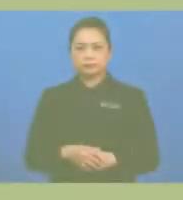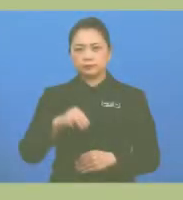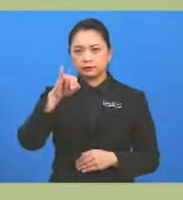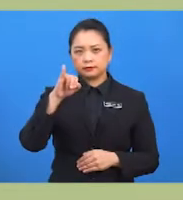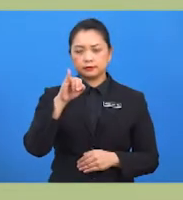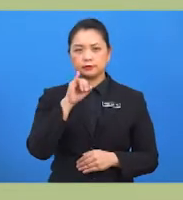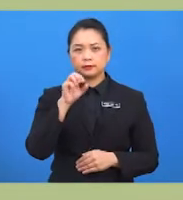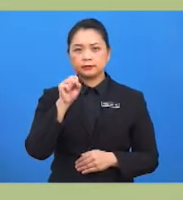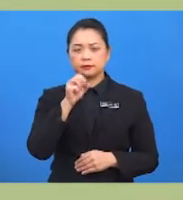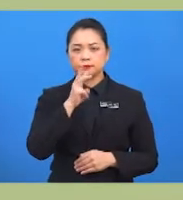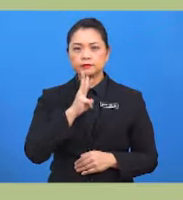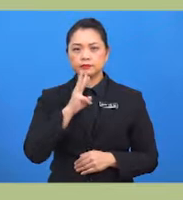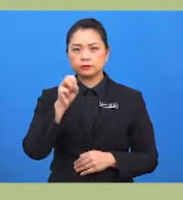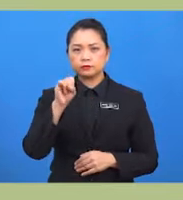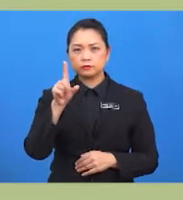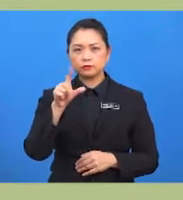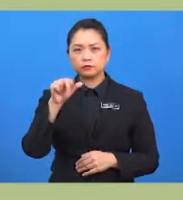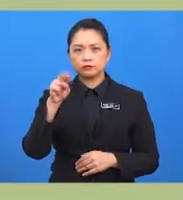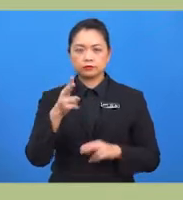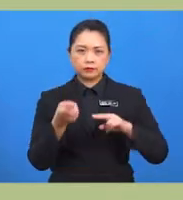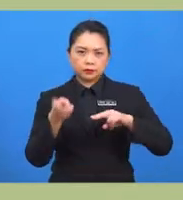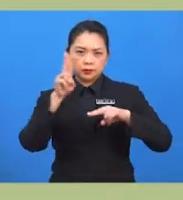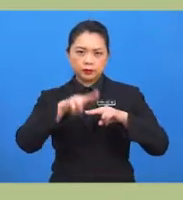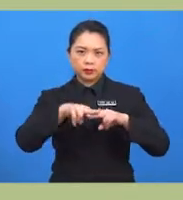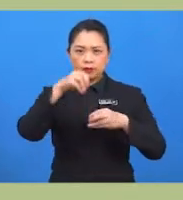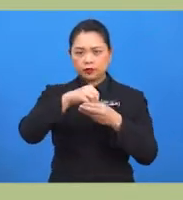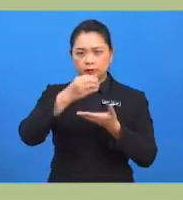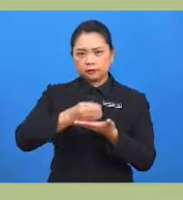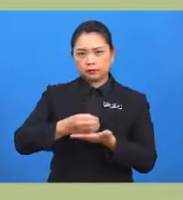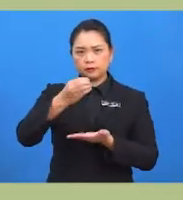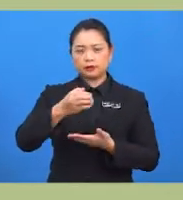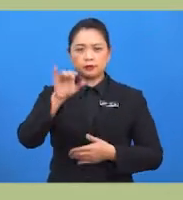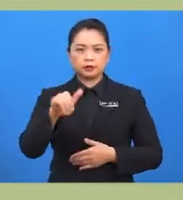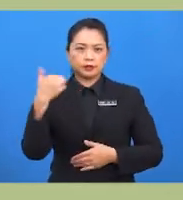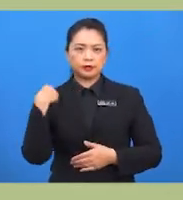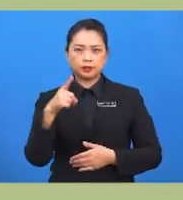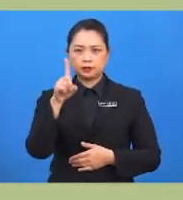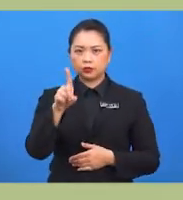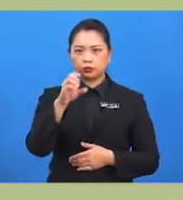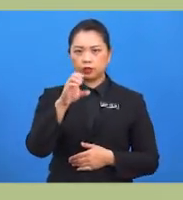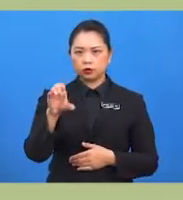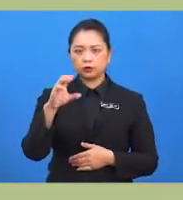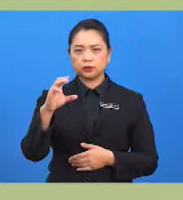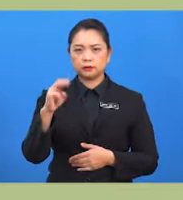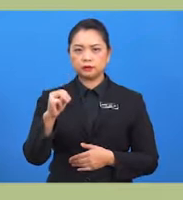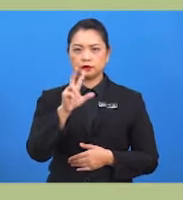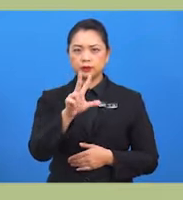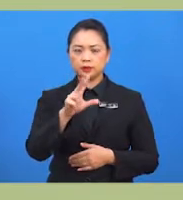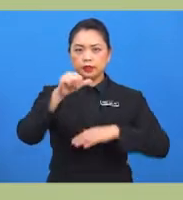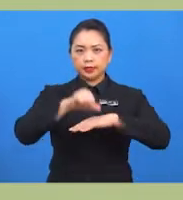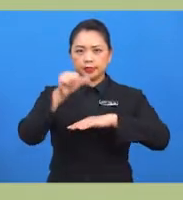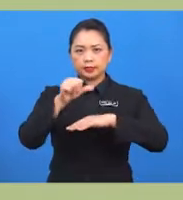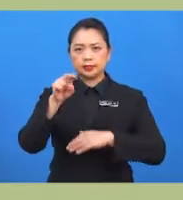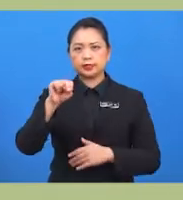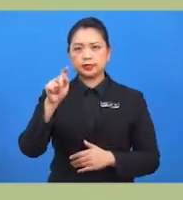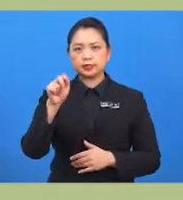suling ditambahkan kedalam Be care yang mengandungi 100 cm padu asymmetric